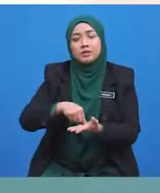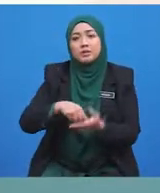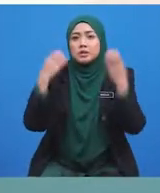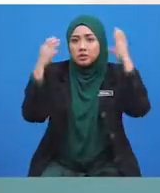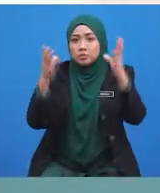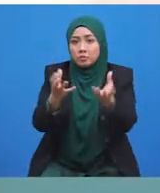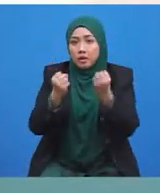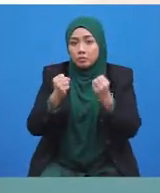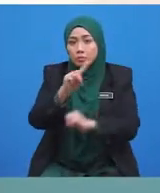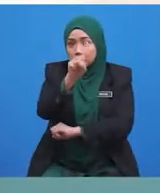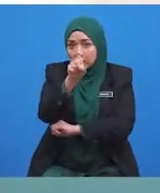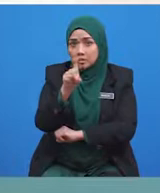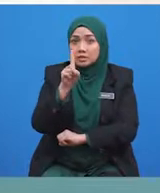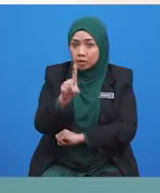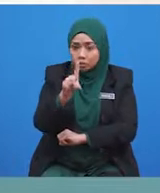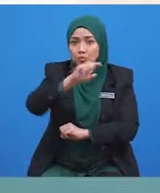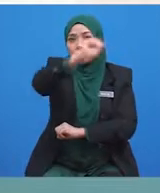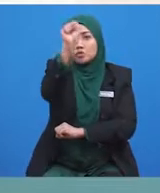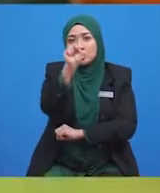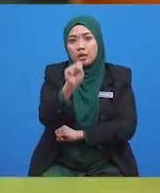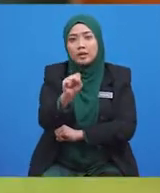ingin bertanyakan satu soalan.